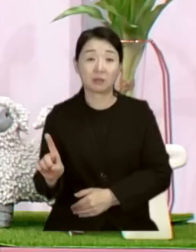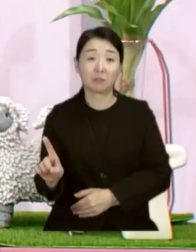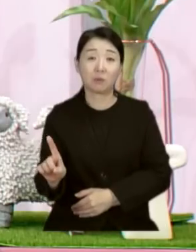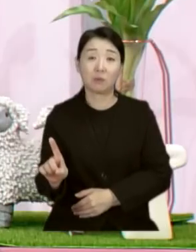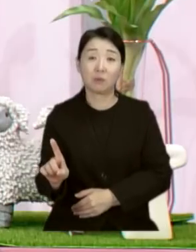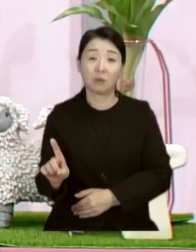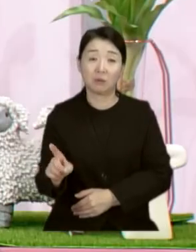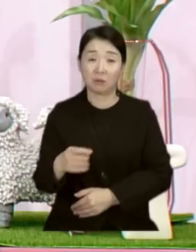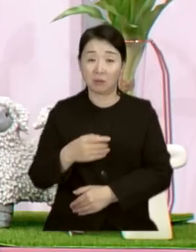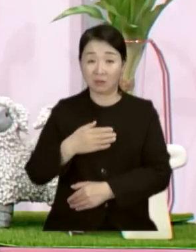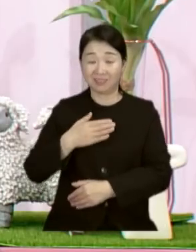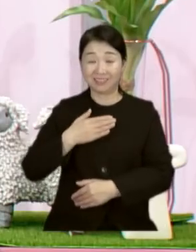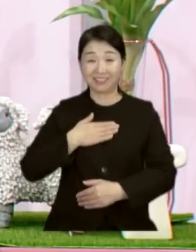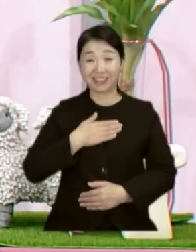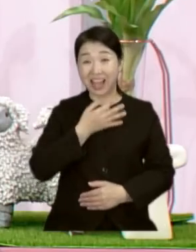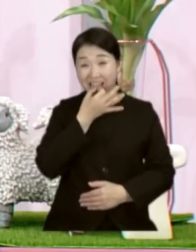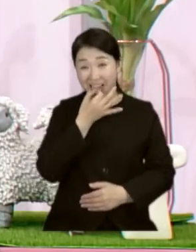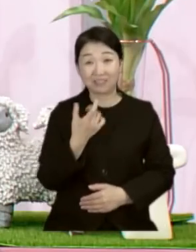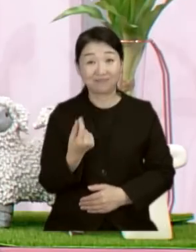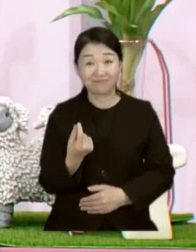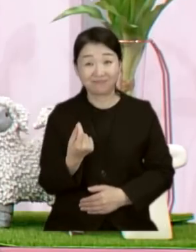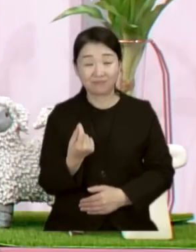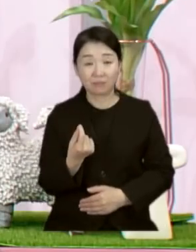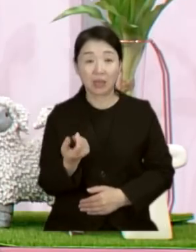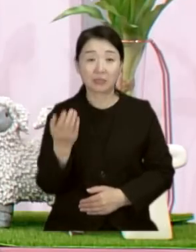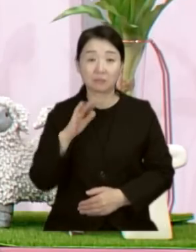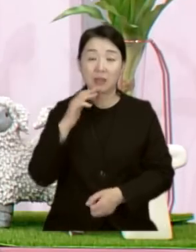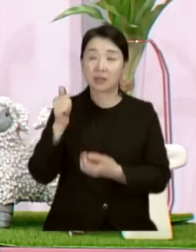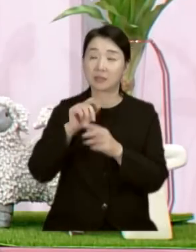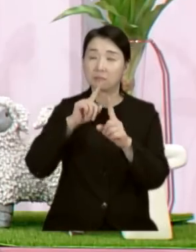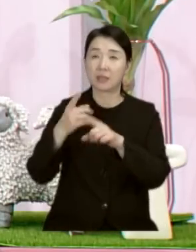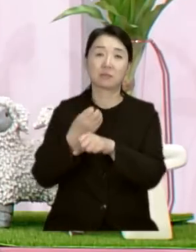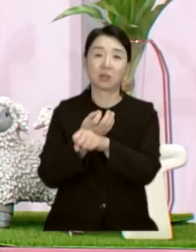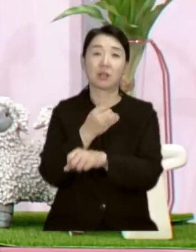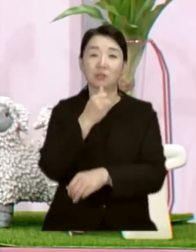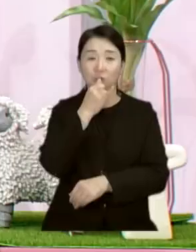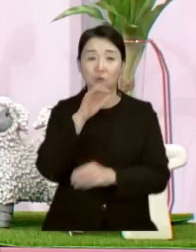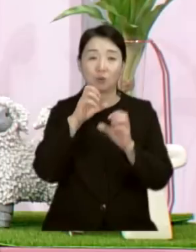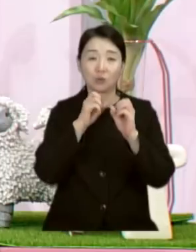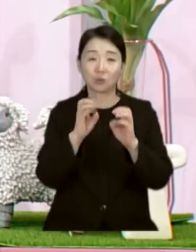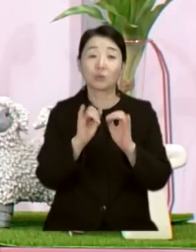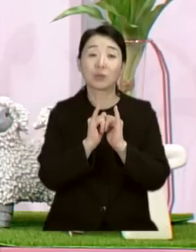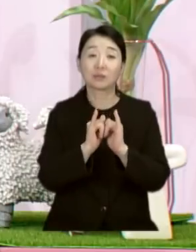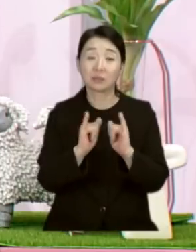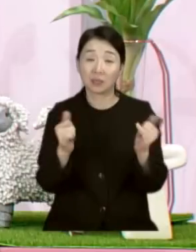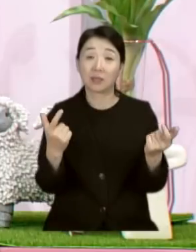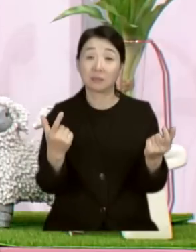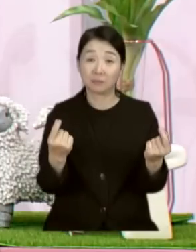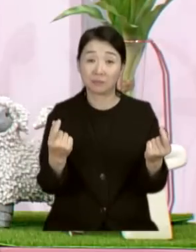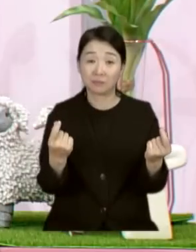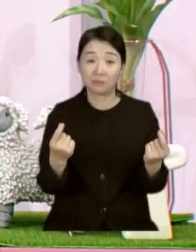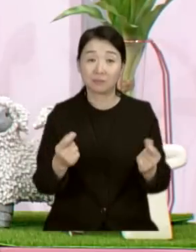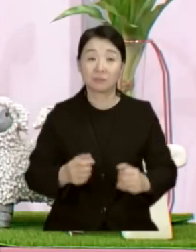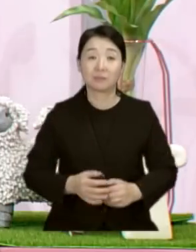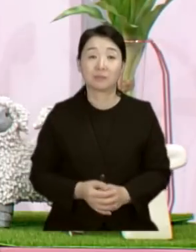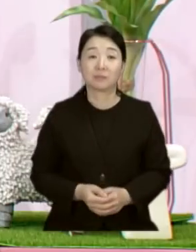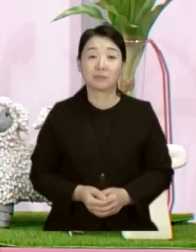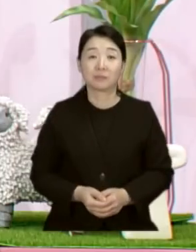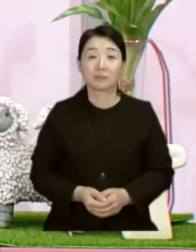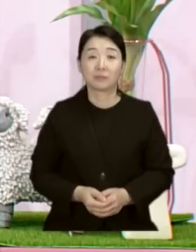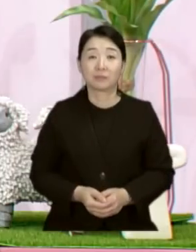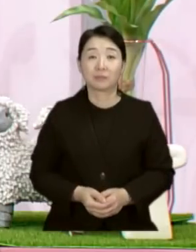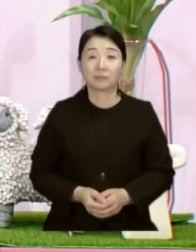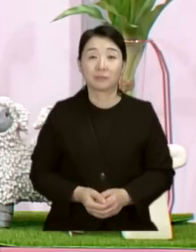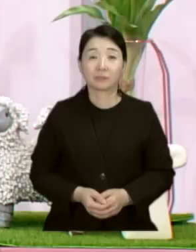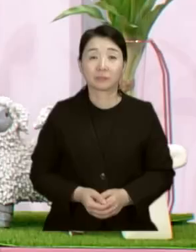어떻게 보면 저의 욕심이지만 제가 하나님 말씀을 전할 수도 있고 전도할 수 있는 저는 그렇지. 분들이라고 그렇지.